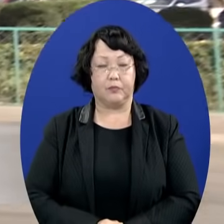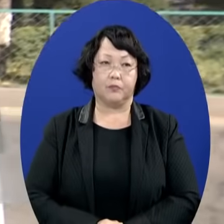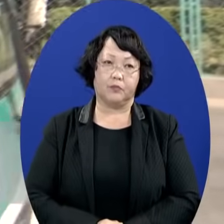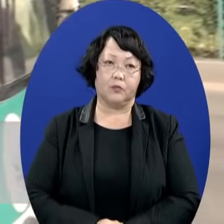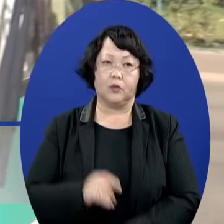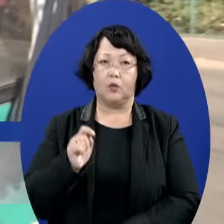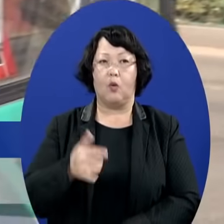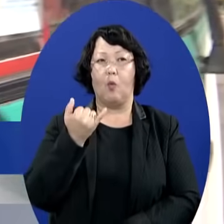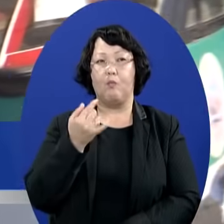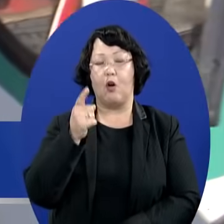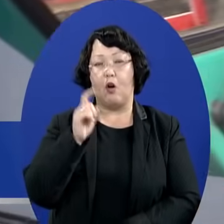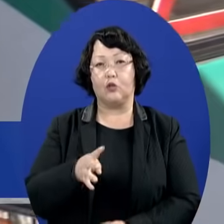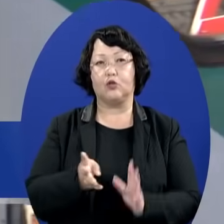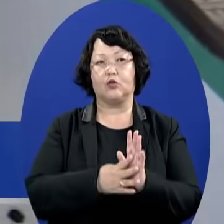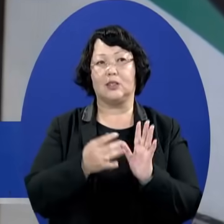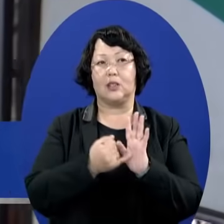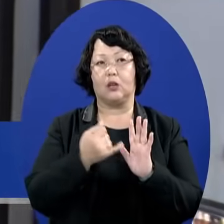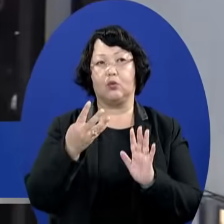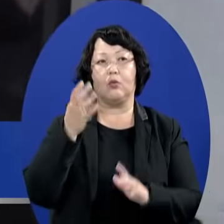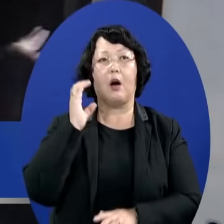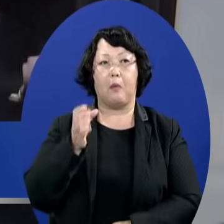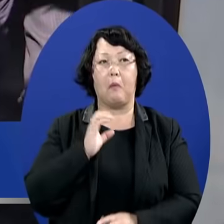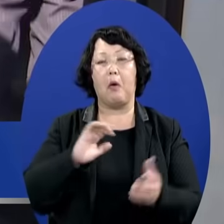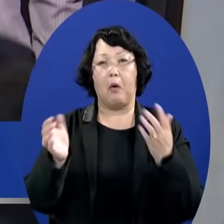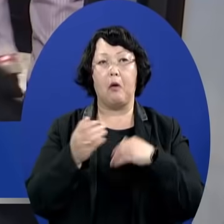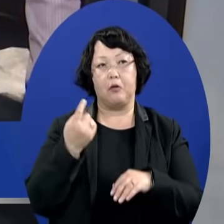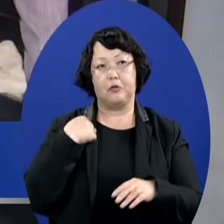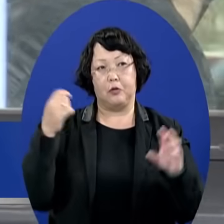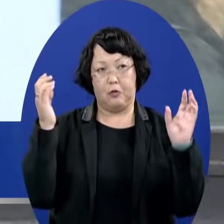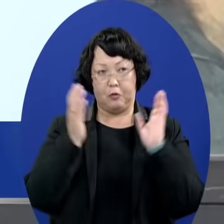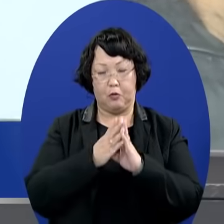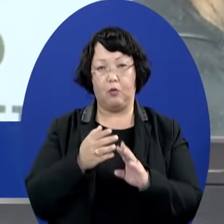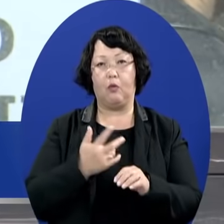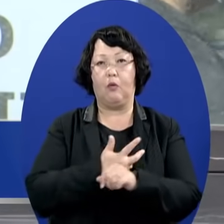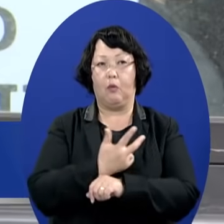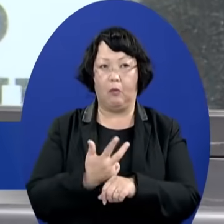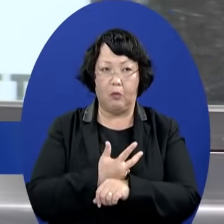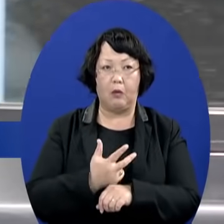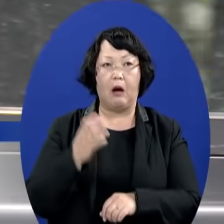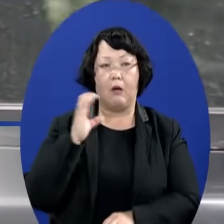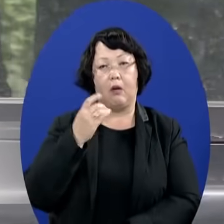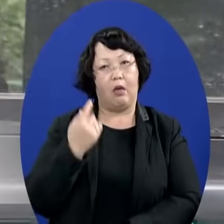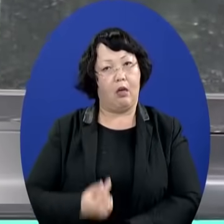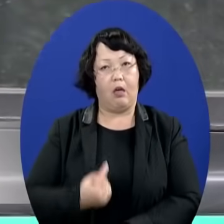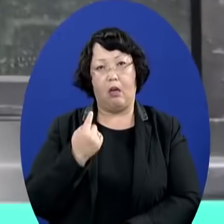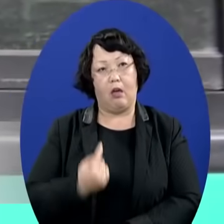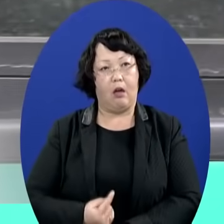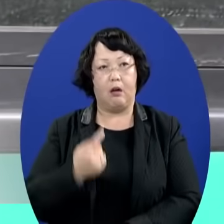Өнөөдөр нийслэл хотод 964 автобус иргэдэд үйлчлэж байна. Гэхдээ өчигдөр оройл гэхэд 3 цаг автобус хүлээсэн нэгтээ бидэнтэй